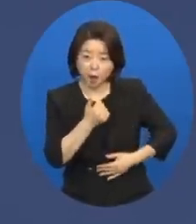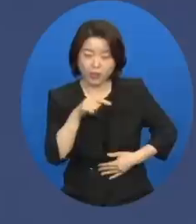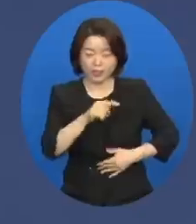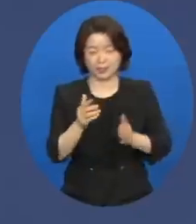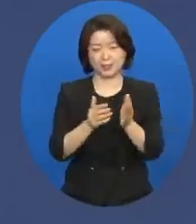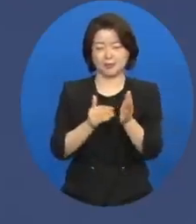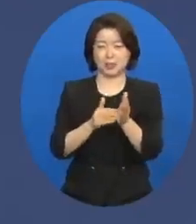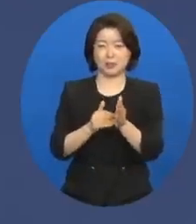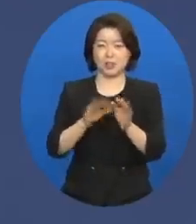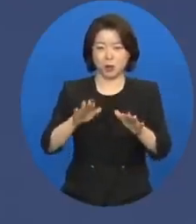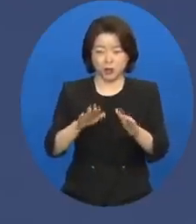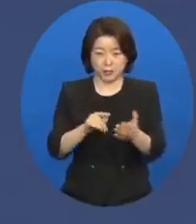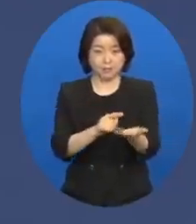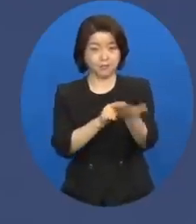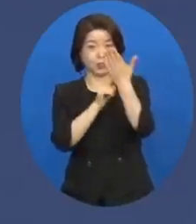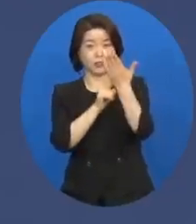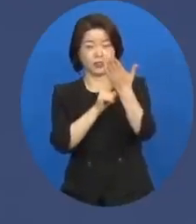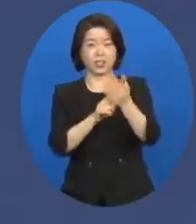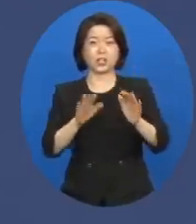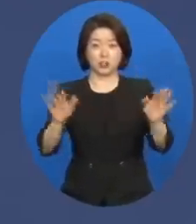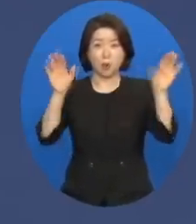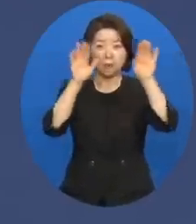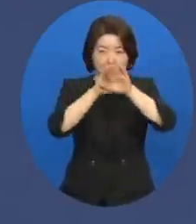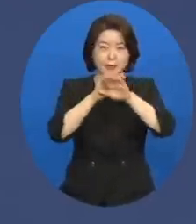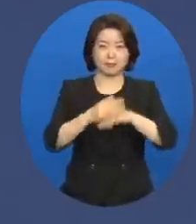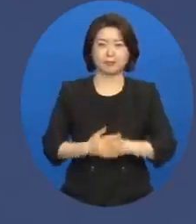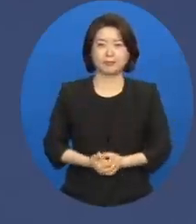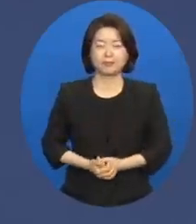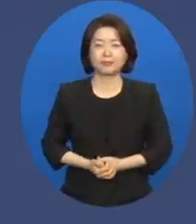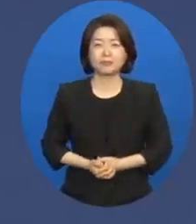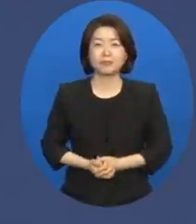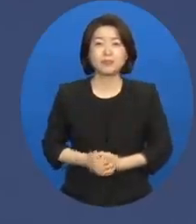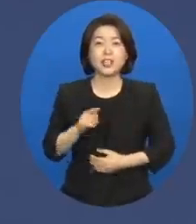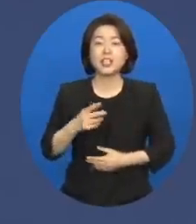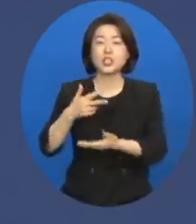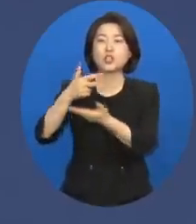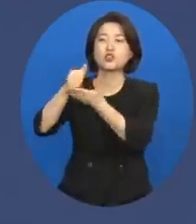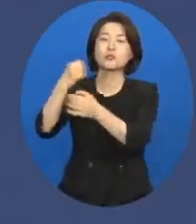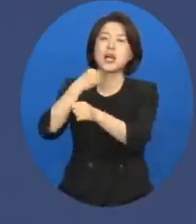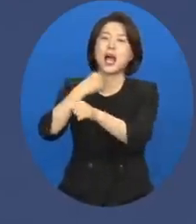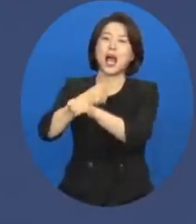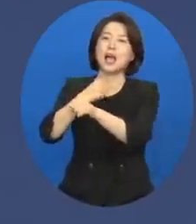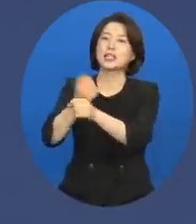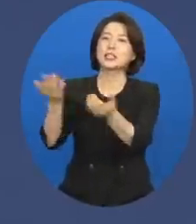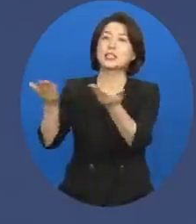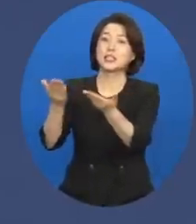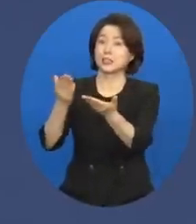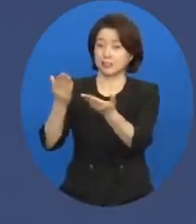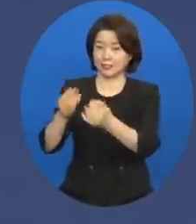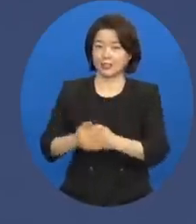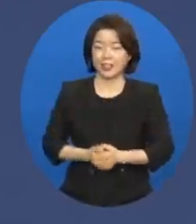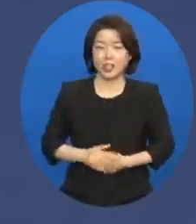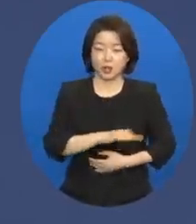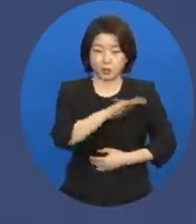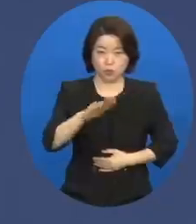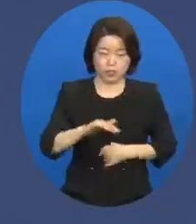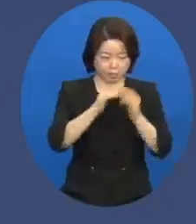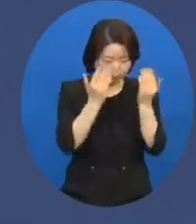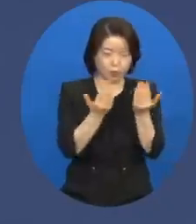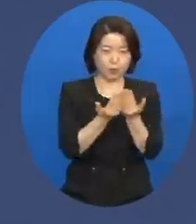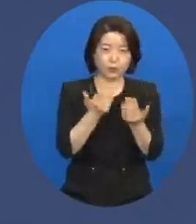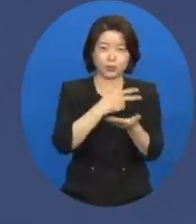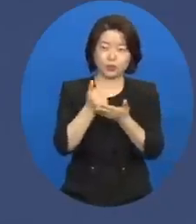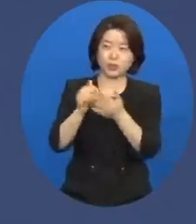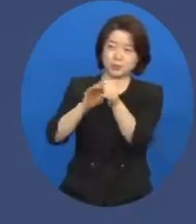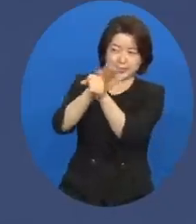비밀을 드러내시는 그런 밤입니다. 이건 주님이 하실 수밖에 없습니다. 그러나 우리는 모두